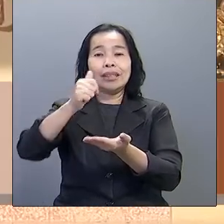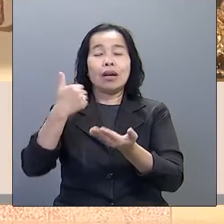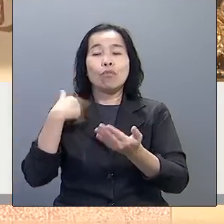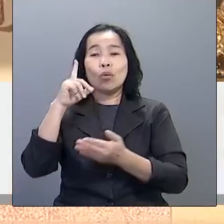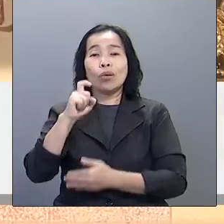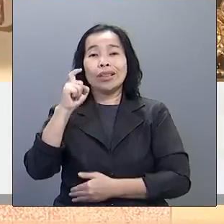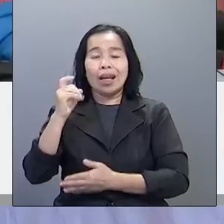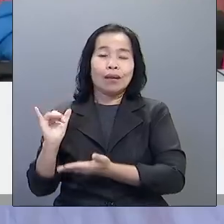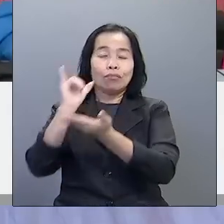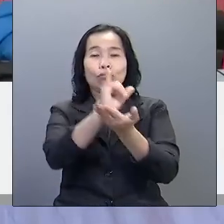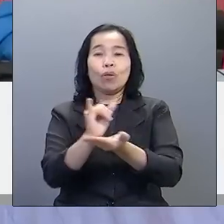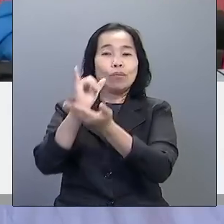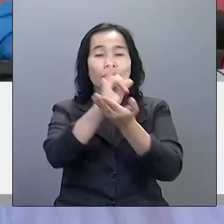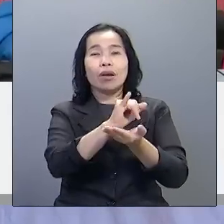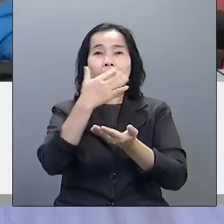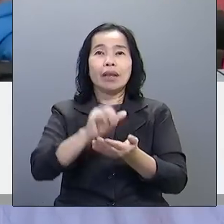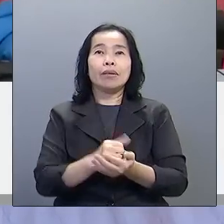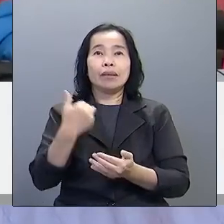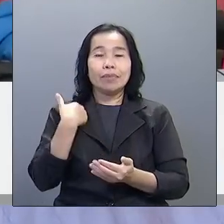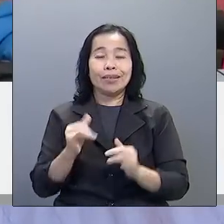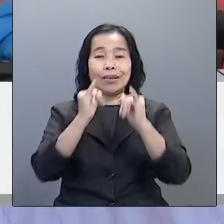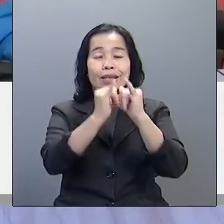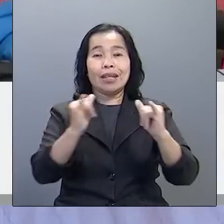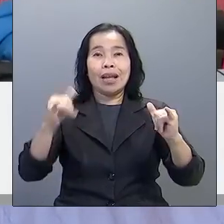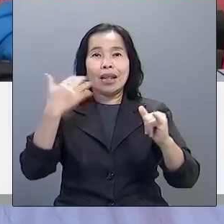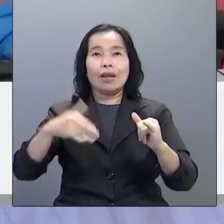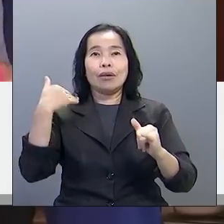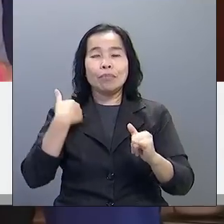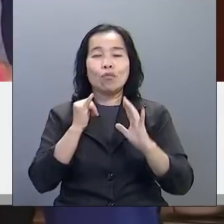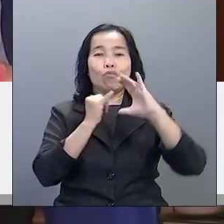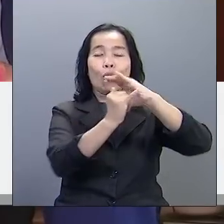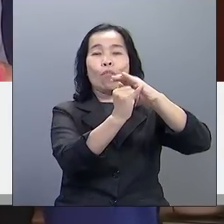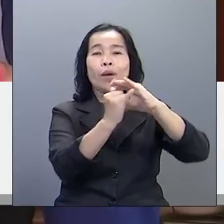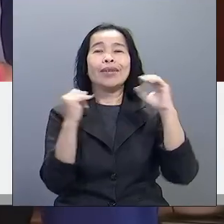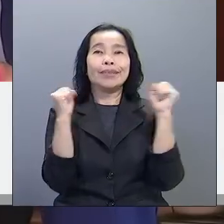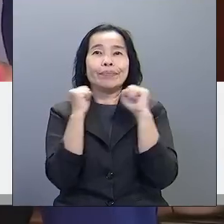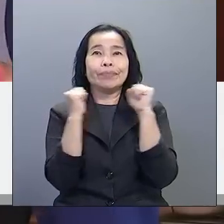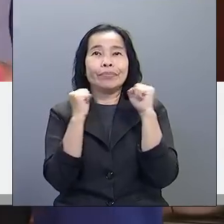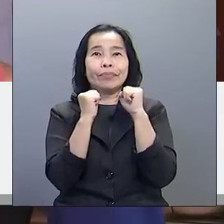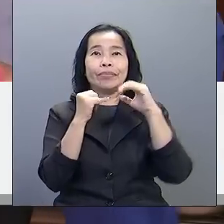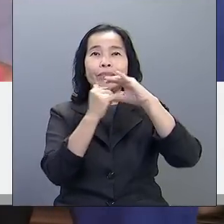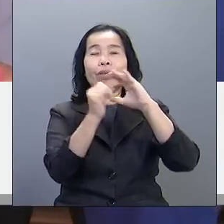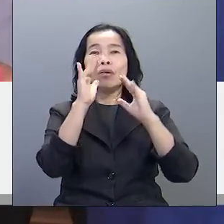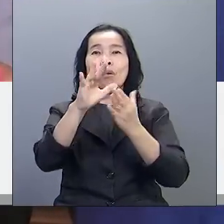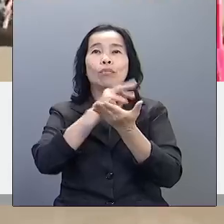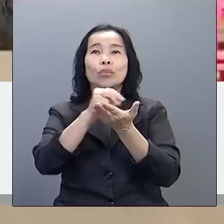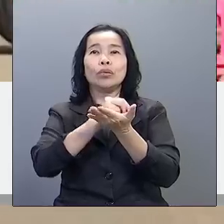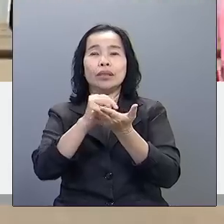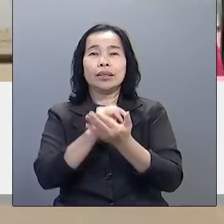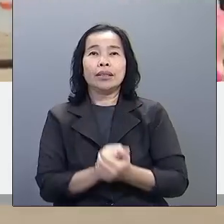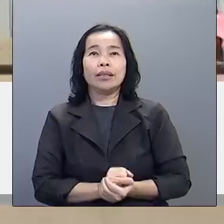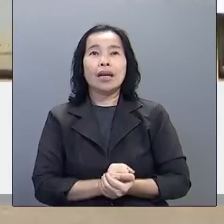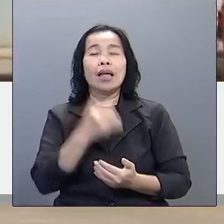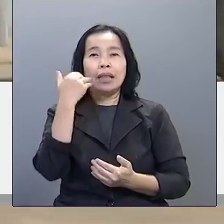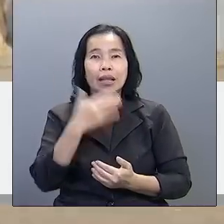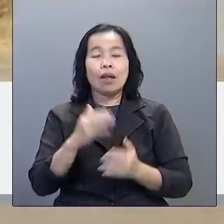างผู้เสียชีวิตทั้งหมดครับโดยร่างที่เคลื่อนย้ายมาถึงก็จะถูกนำมาแช่ไว้ที่รถห้องเย็นของมูลนิธิเพชรเกษมก่อนที่เ